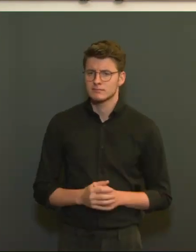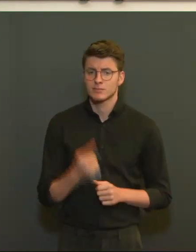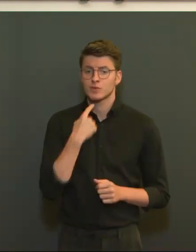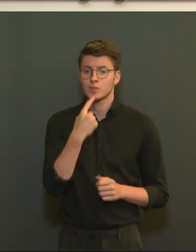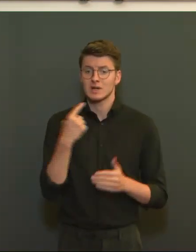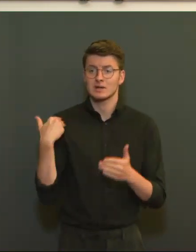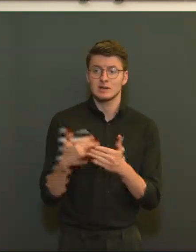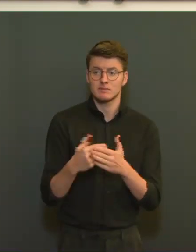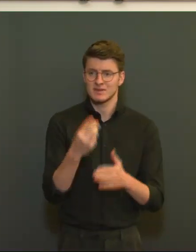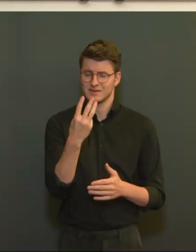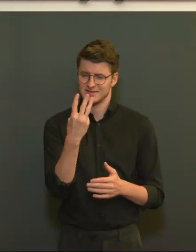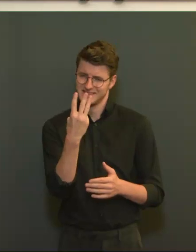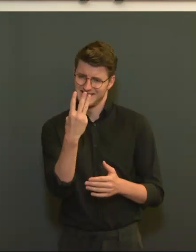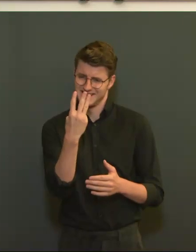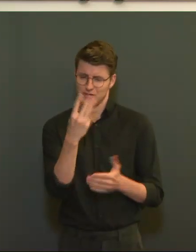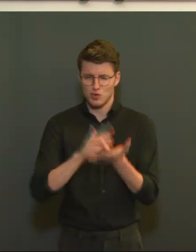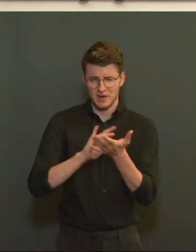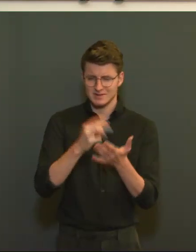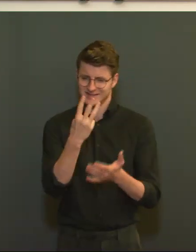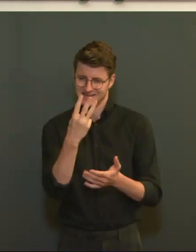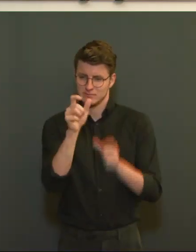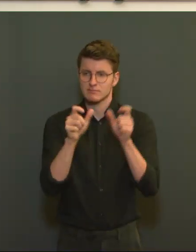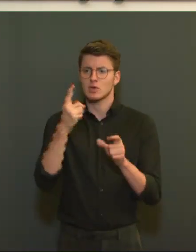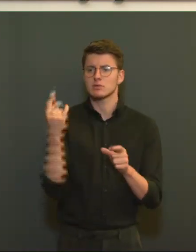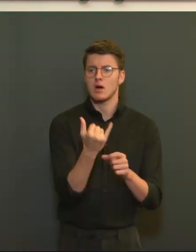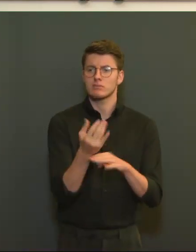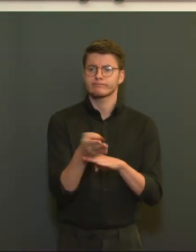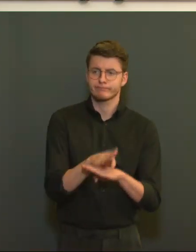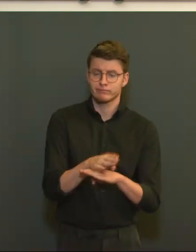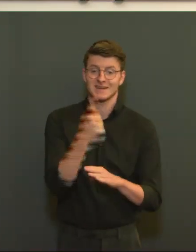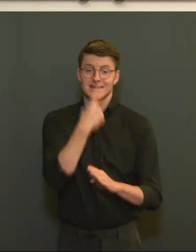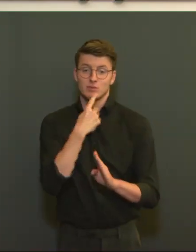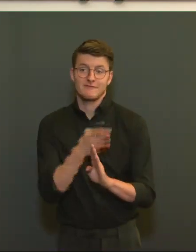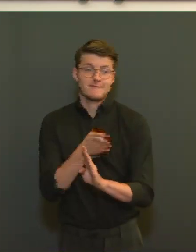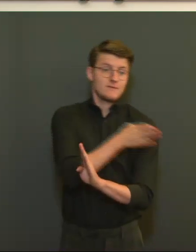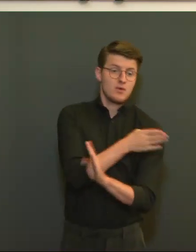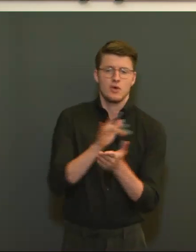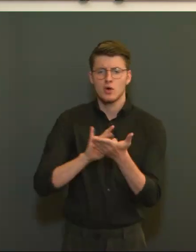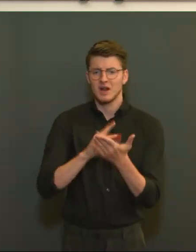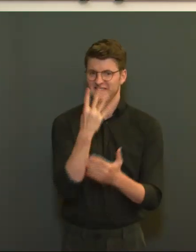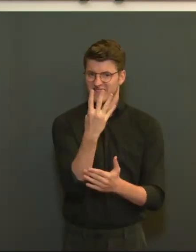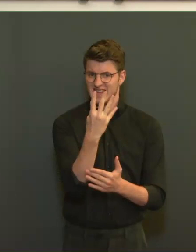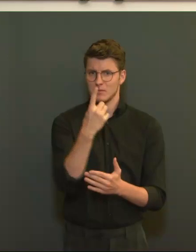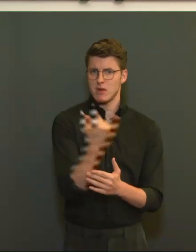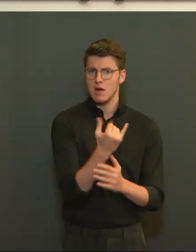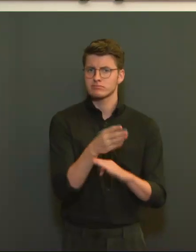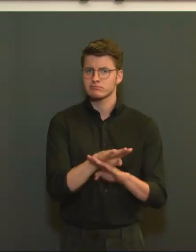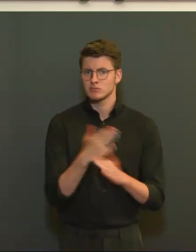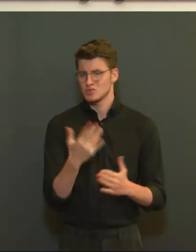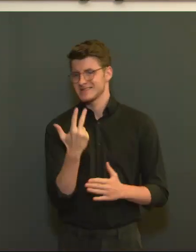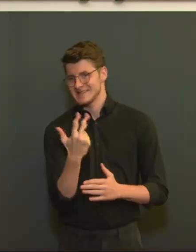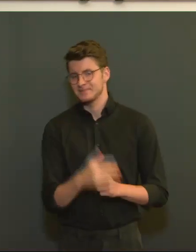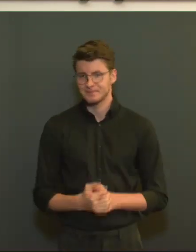3 overlijdens per dag te betreuren. De week ervoor waren er dat gemiddeld 4.